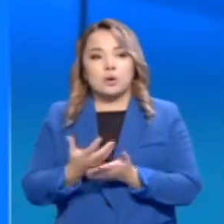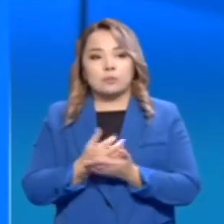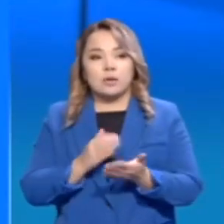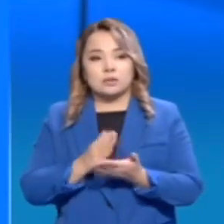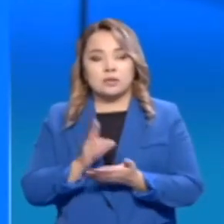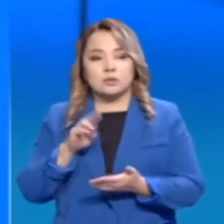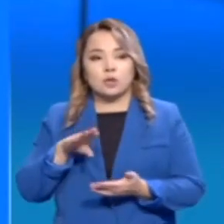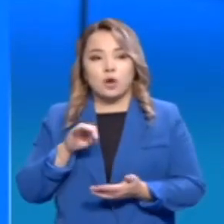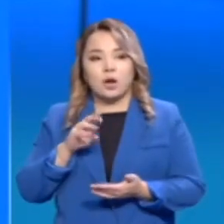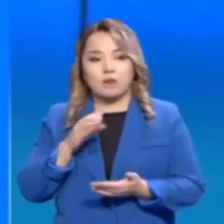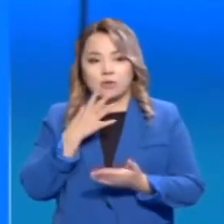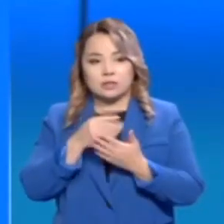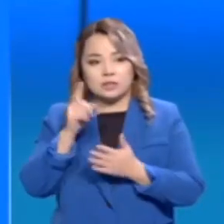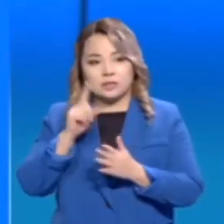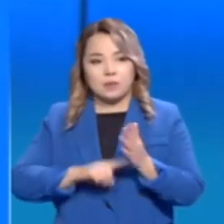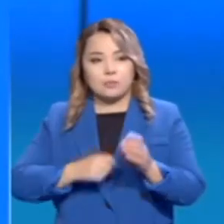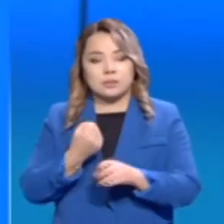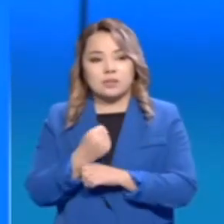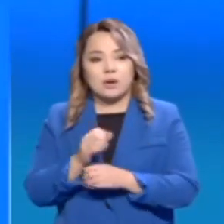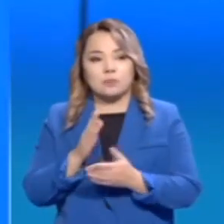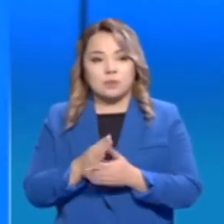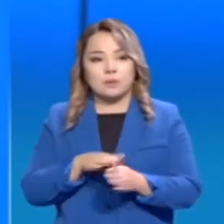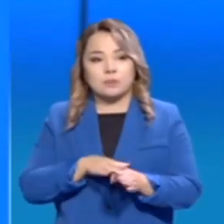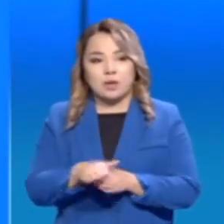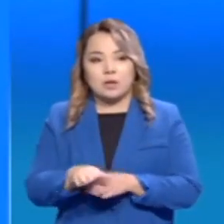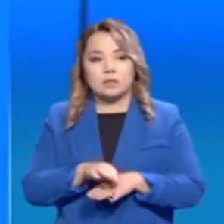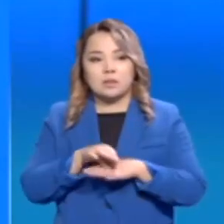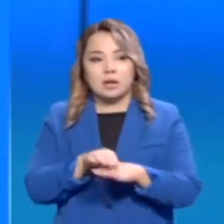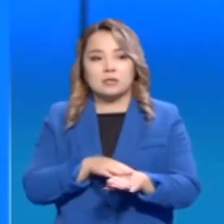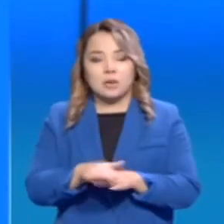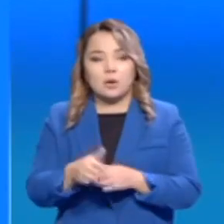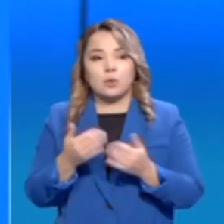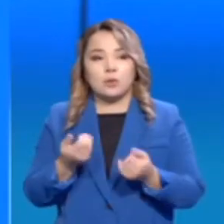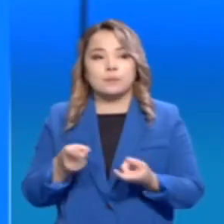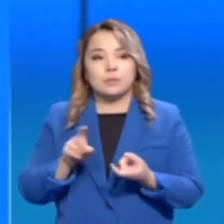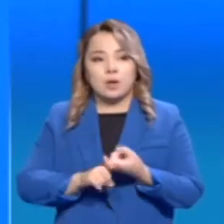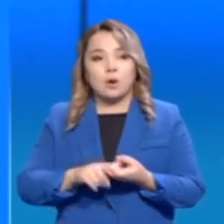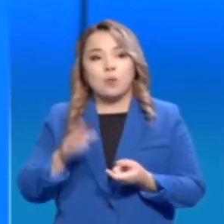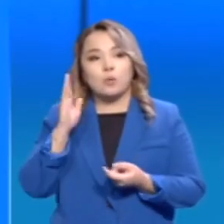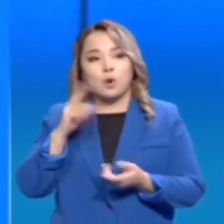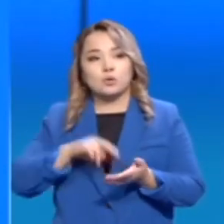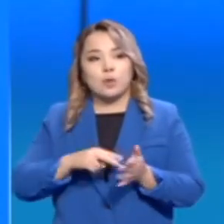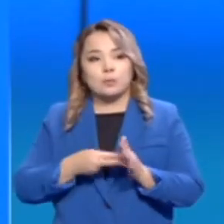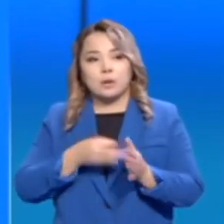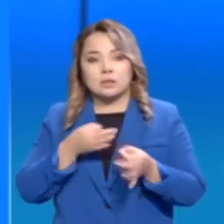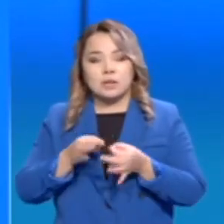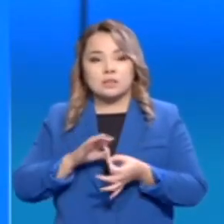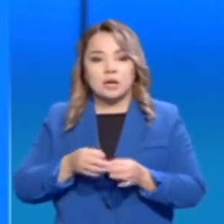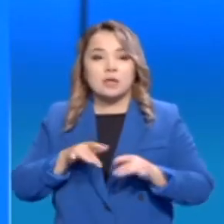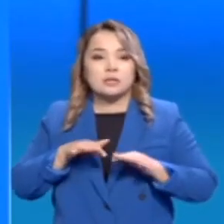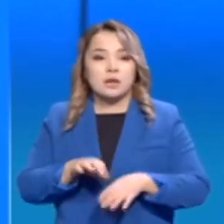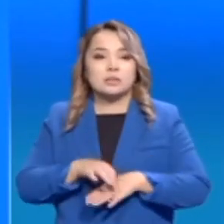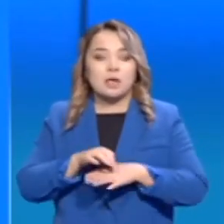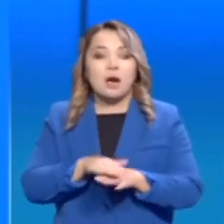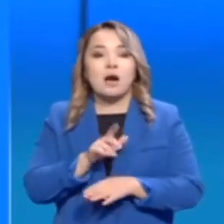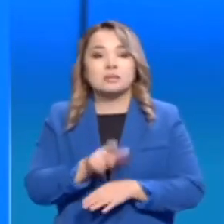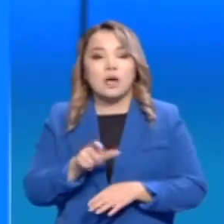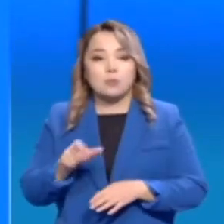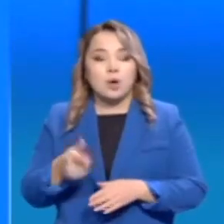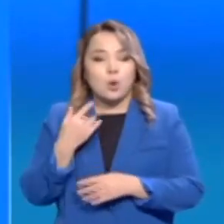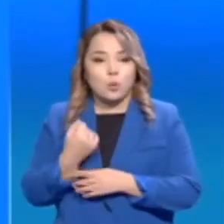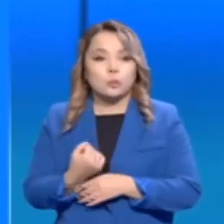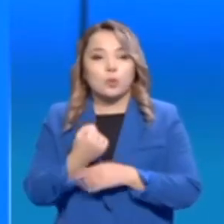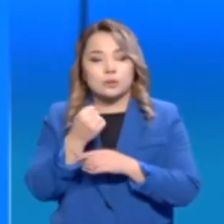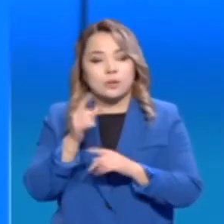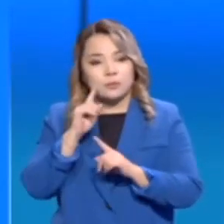Қасым-Жомарт Тоқаевтың сенімді жеңісі биліктің жүзеге асырып жатқан. Сонымен бірге болашаққа жоспарлап отырған іс-әрекетін азаматтардың